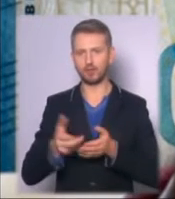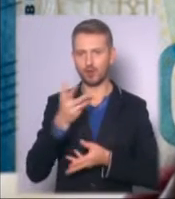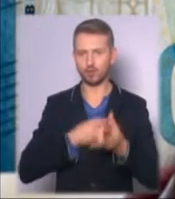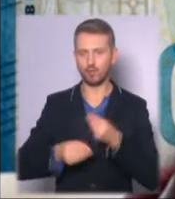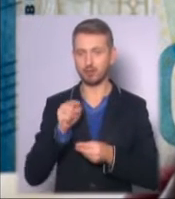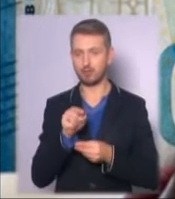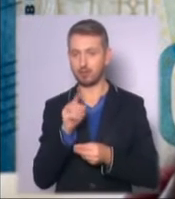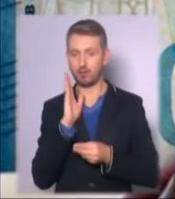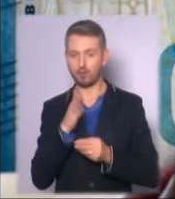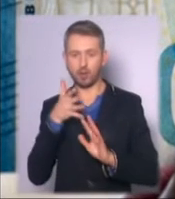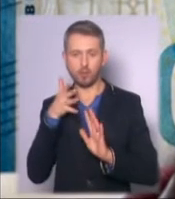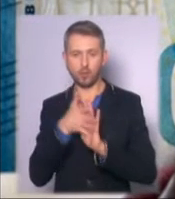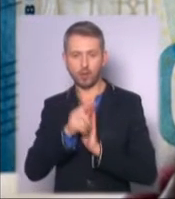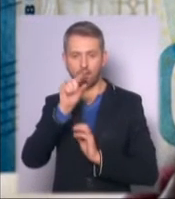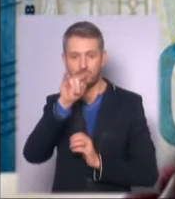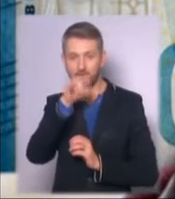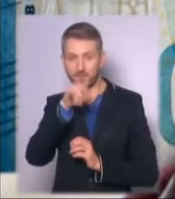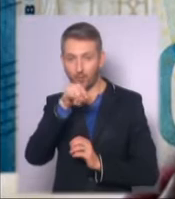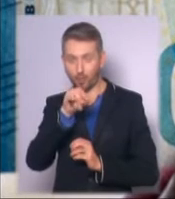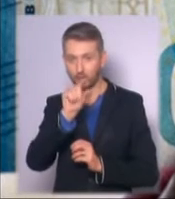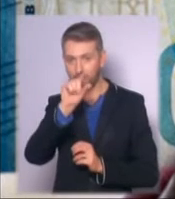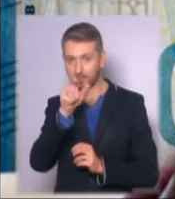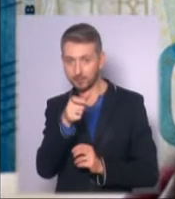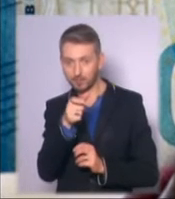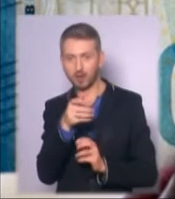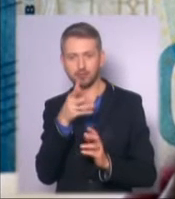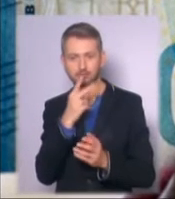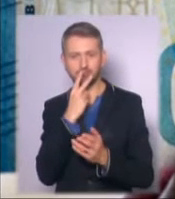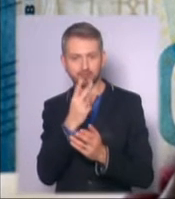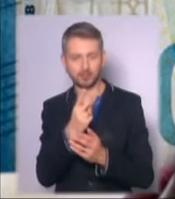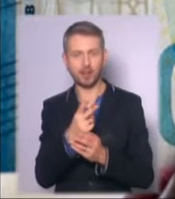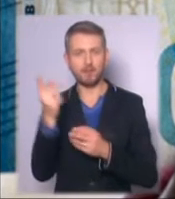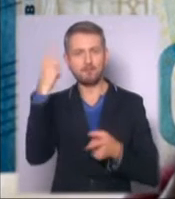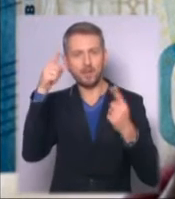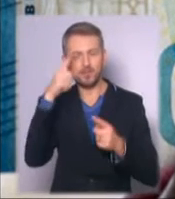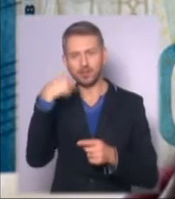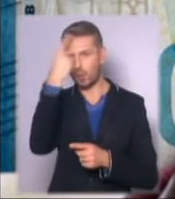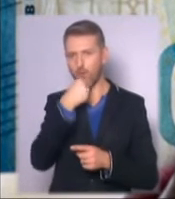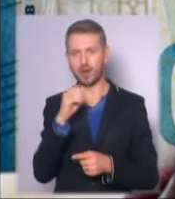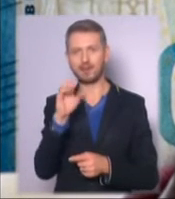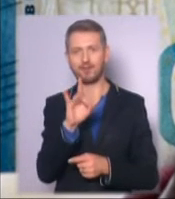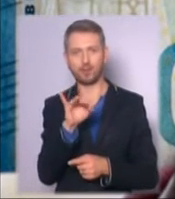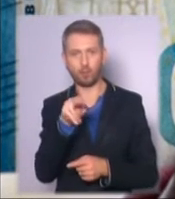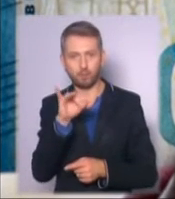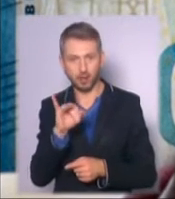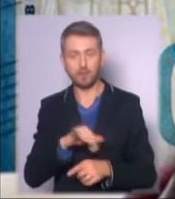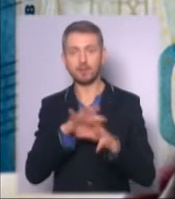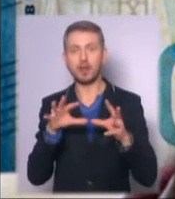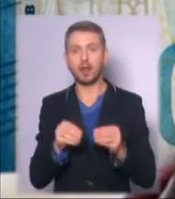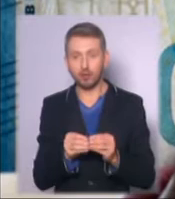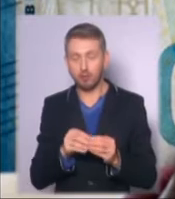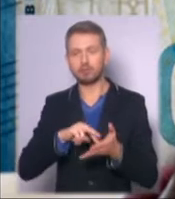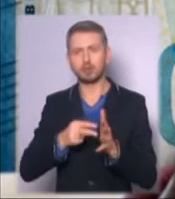на ній буде прозоре віконце із зображенням міфічного образу Європи. Загалом обіг планують ввести 4 мільярди 300 мільйонів